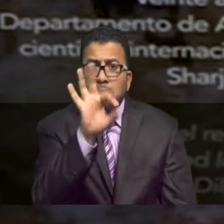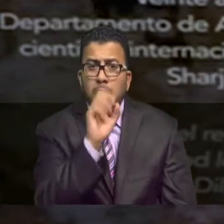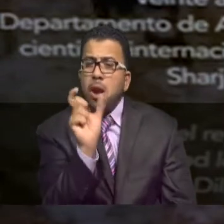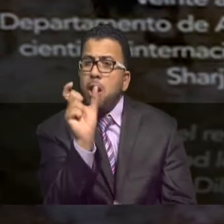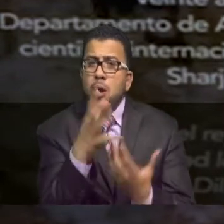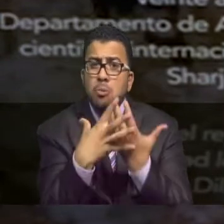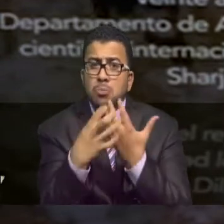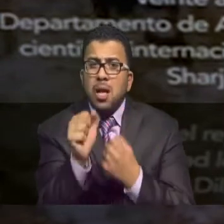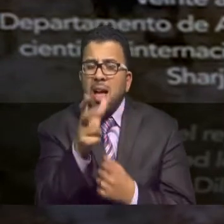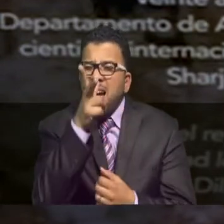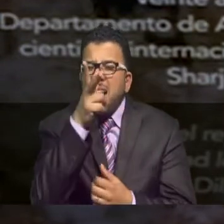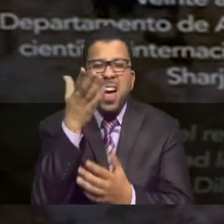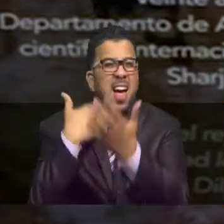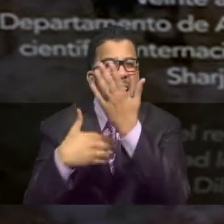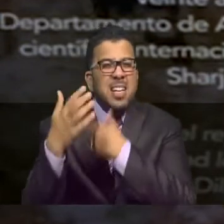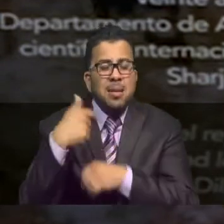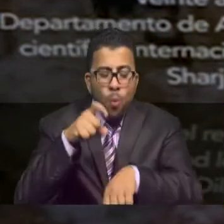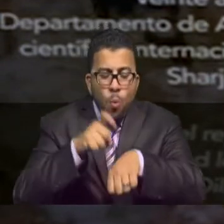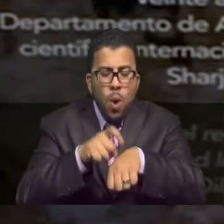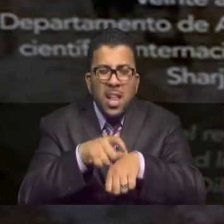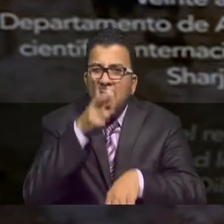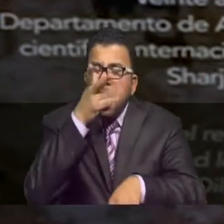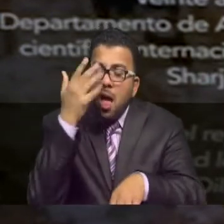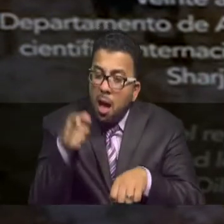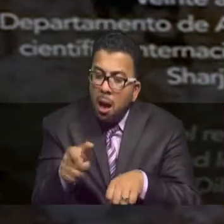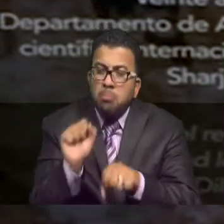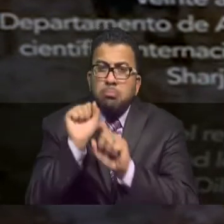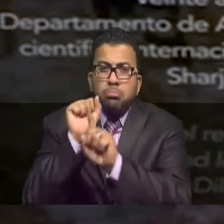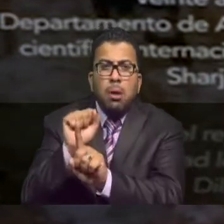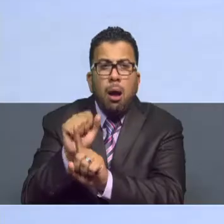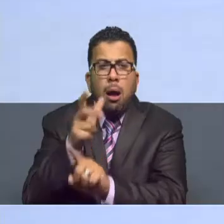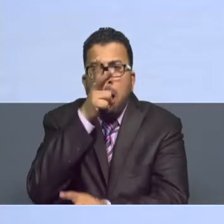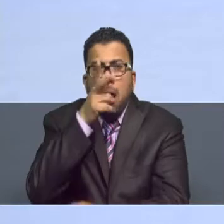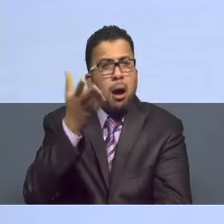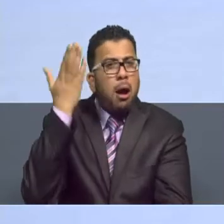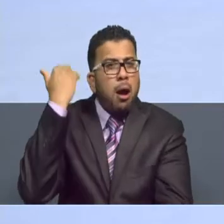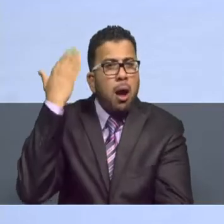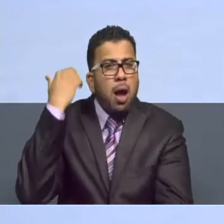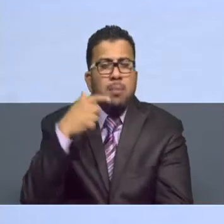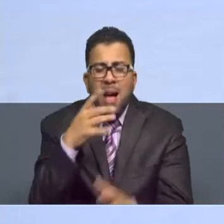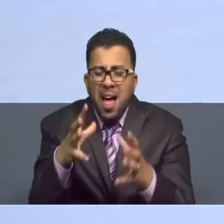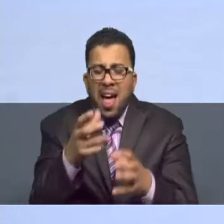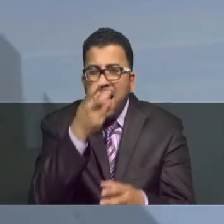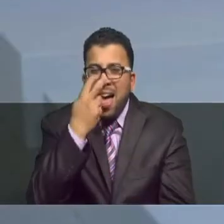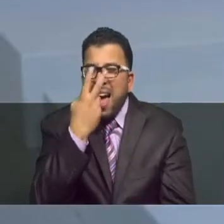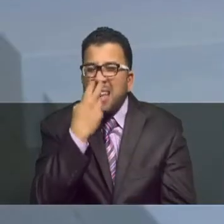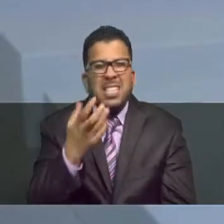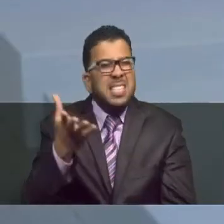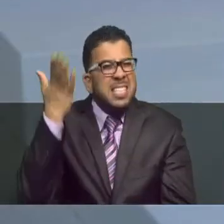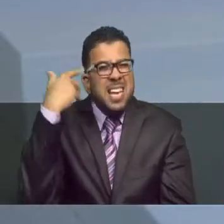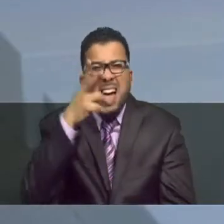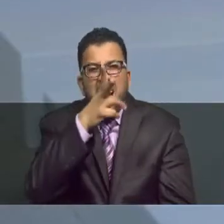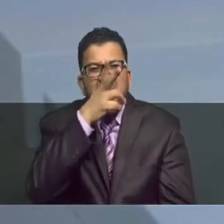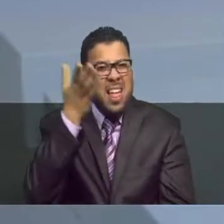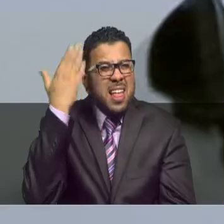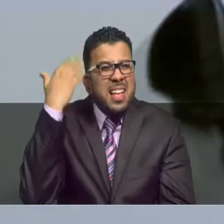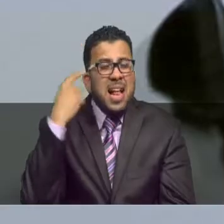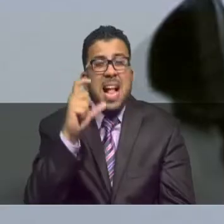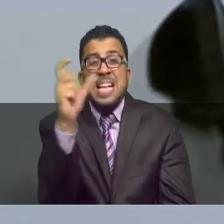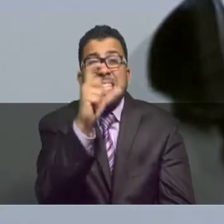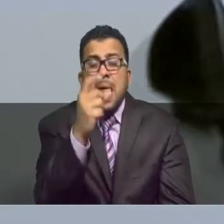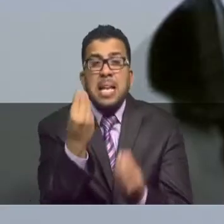التي تمثل فترات زمنية مختلفة ابتداء من العصر الحجر القديم وحتى ما قبل الفترة